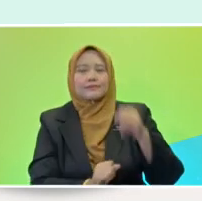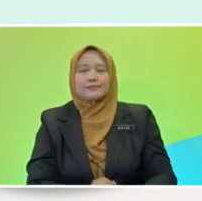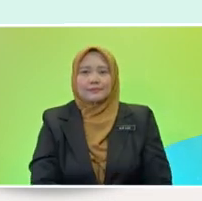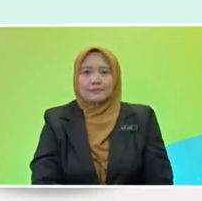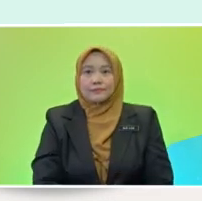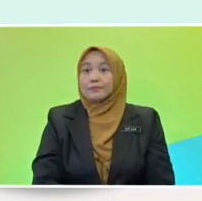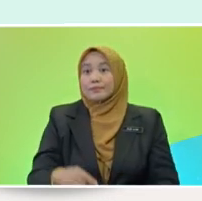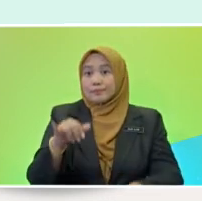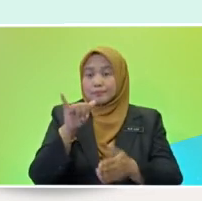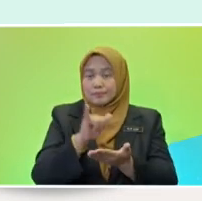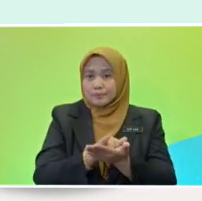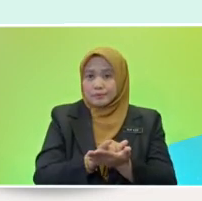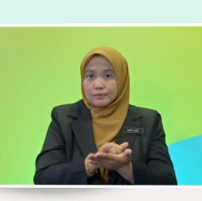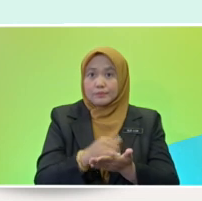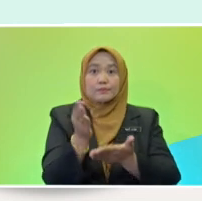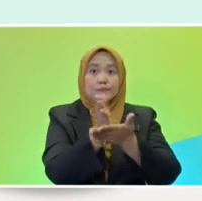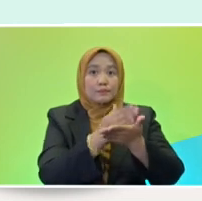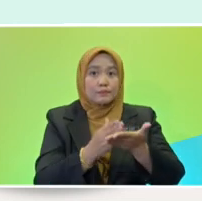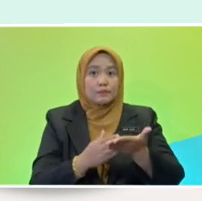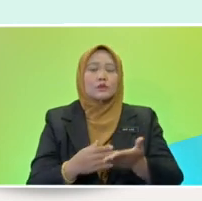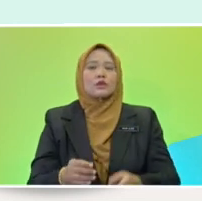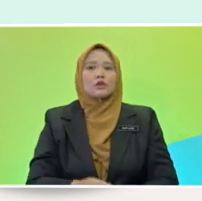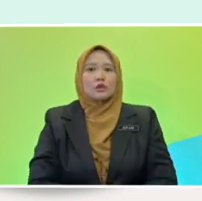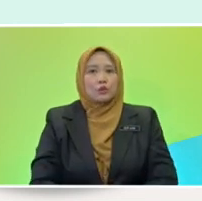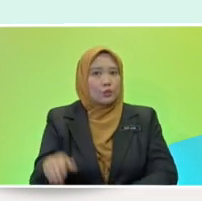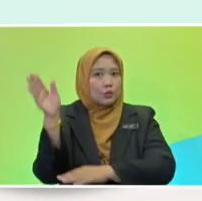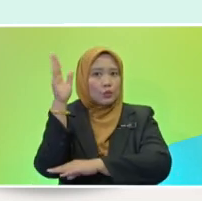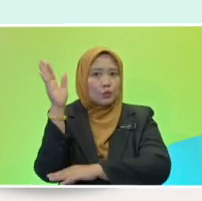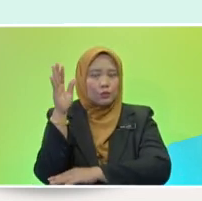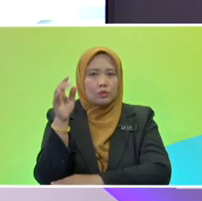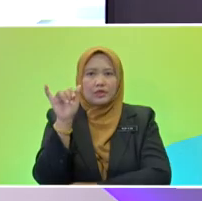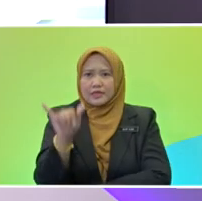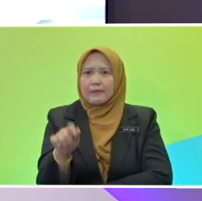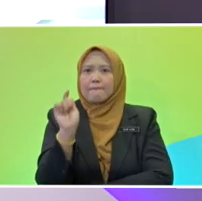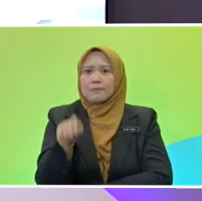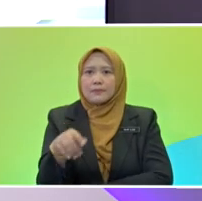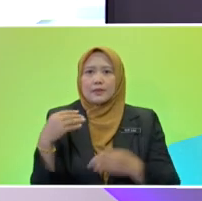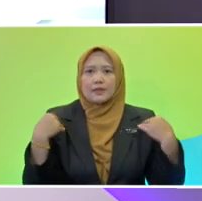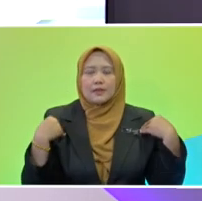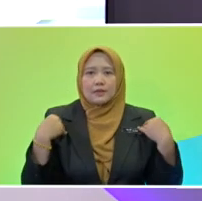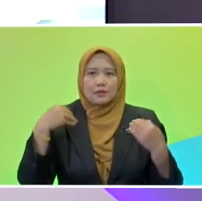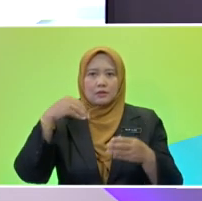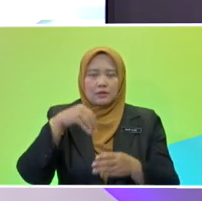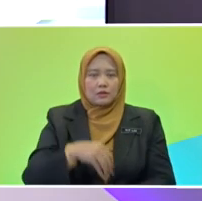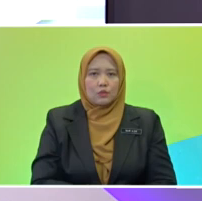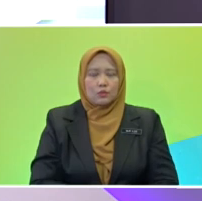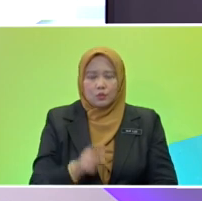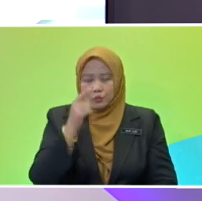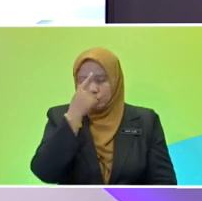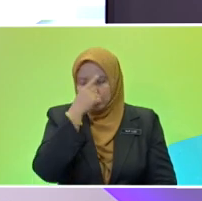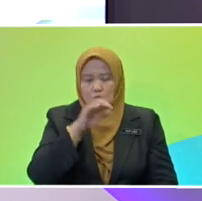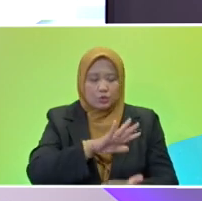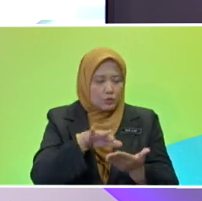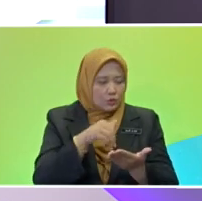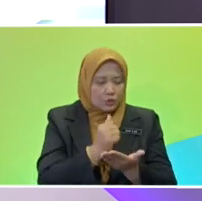merupakan bagian-bagian tumbuhan yang mesti ada pada kebanyakan tumbuhan yang